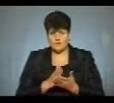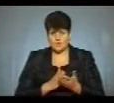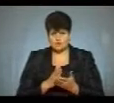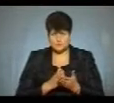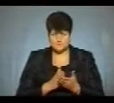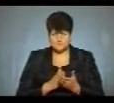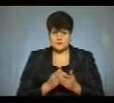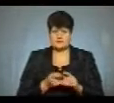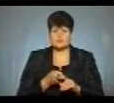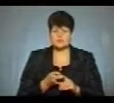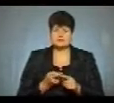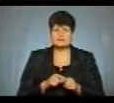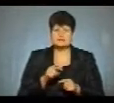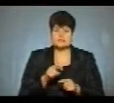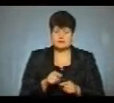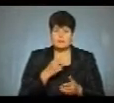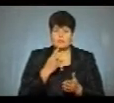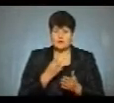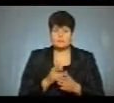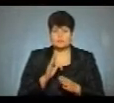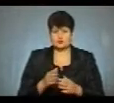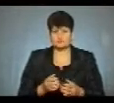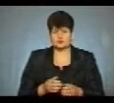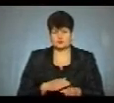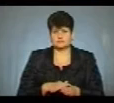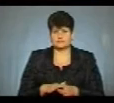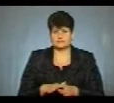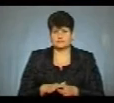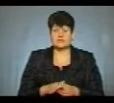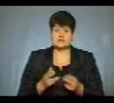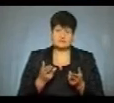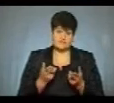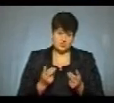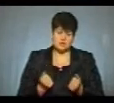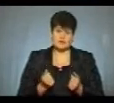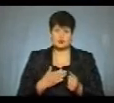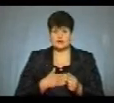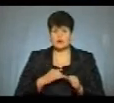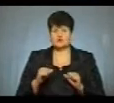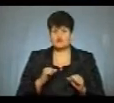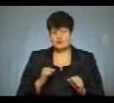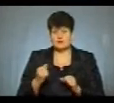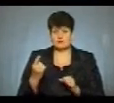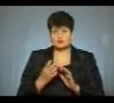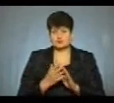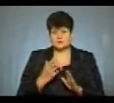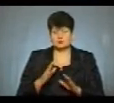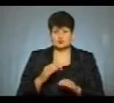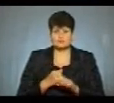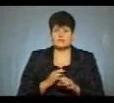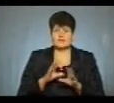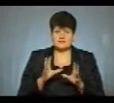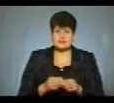В рамках цього показника ми і будемо триматися. Хоча, звичайно, наш уряд, перш за все, робитиме все для того,